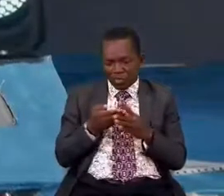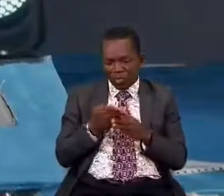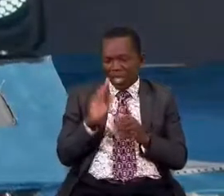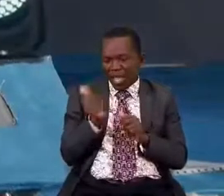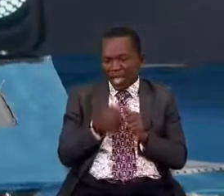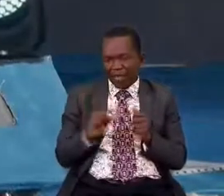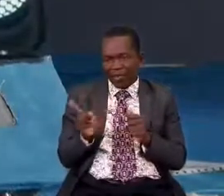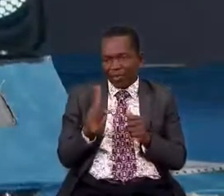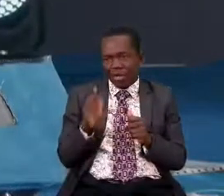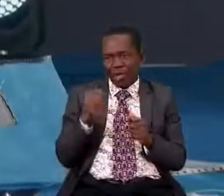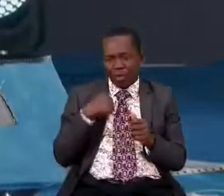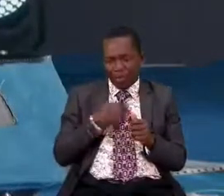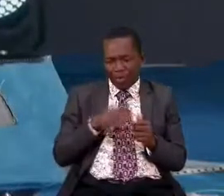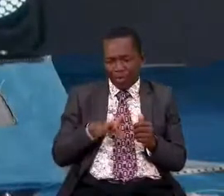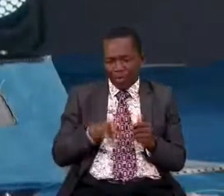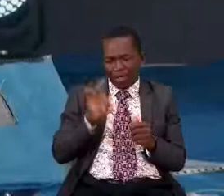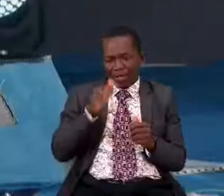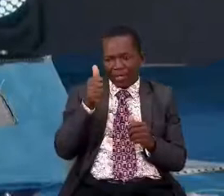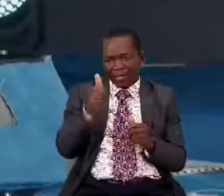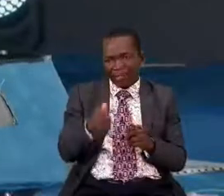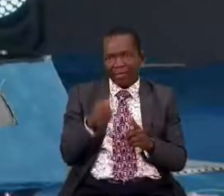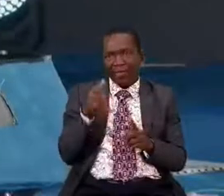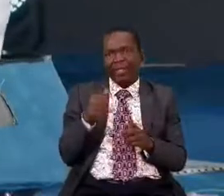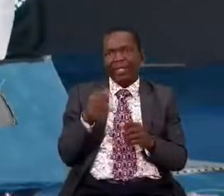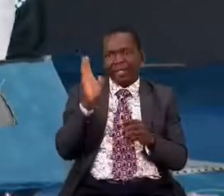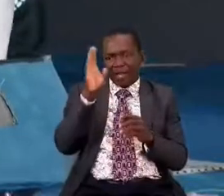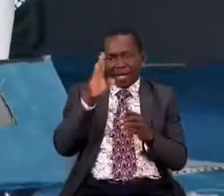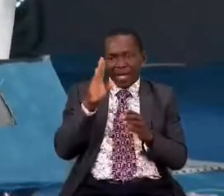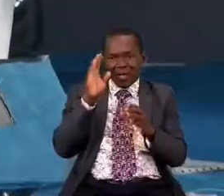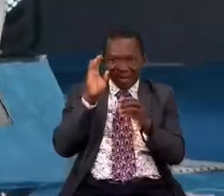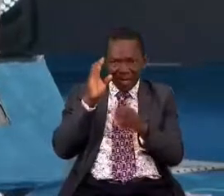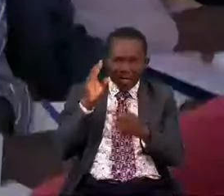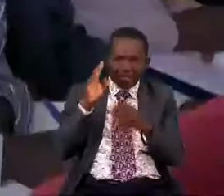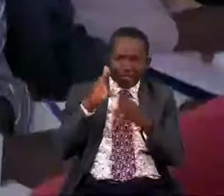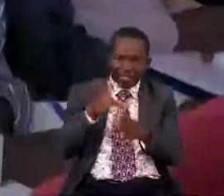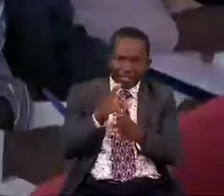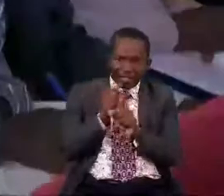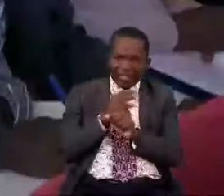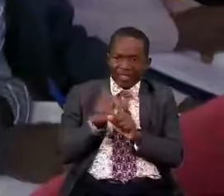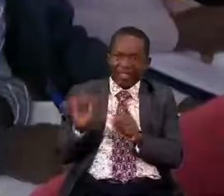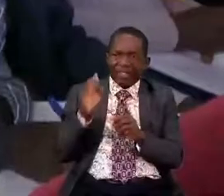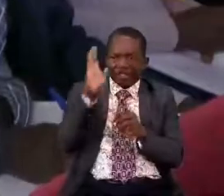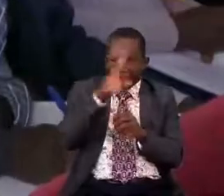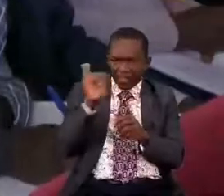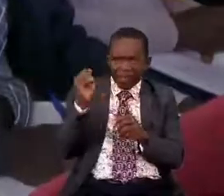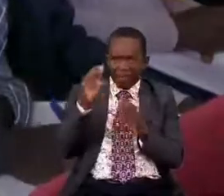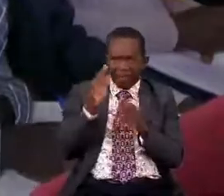foi salvatrice, la foi qui sanctifie. La foi qui fortifie. Voyons 2 Pierre, chapitre